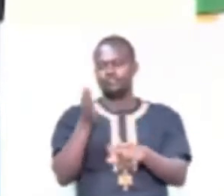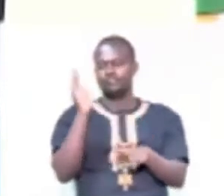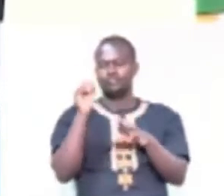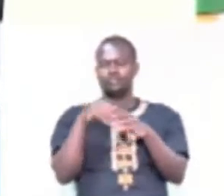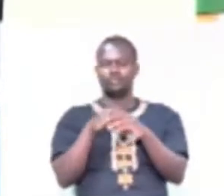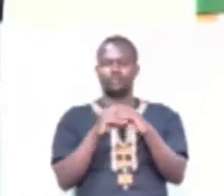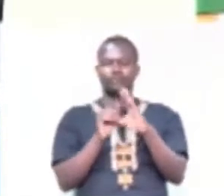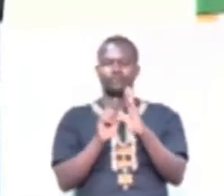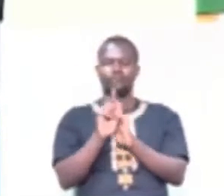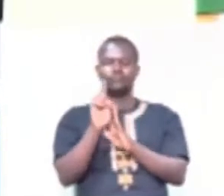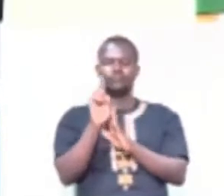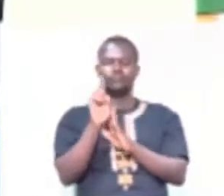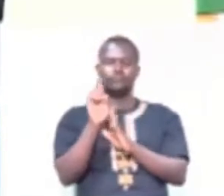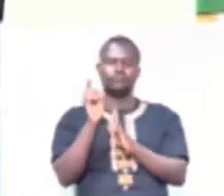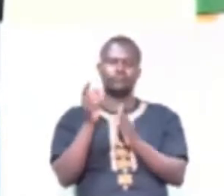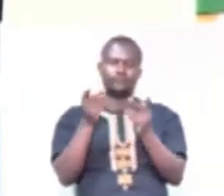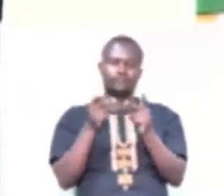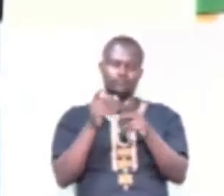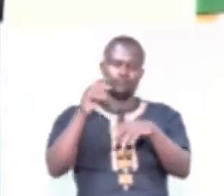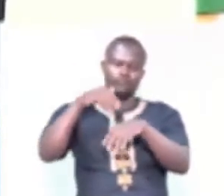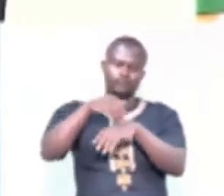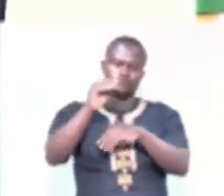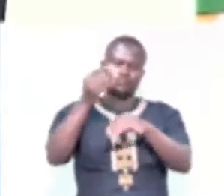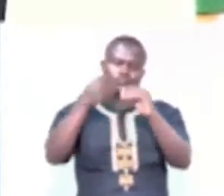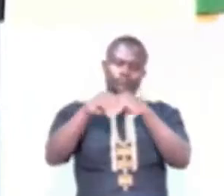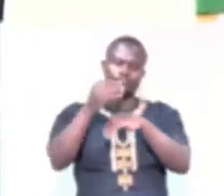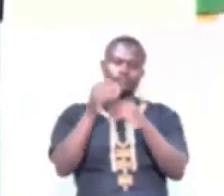iterambere aho twohereza ibicuruzwa